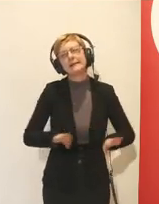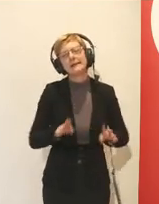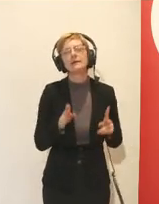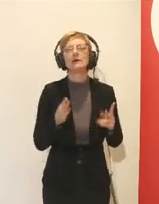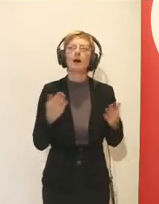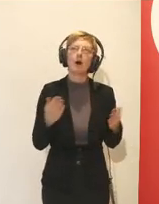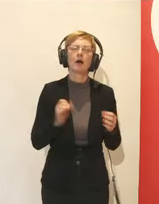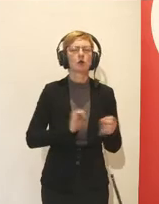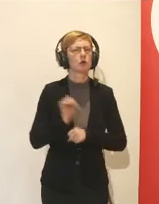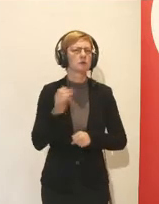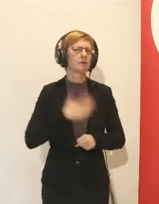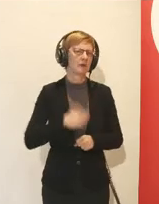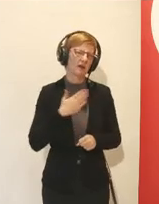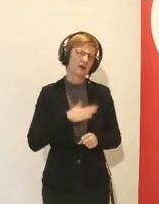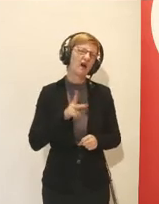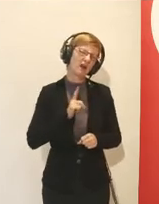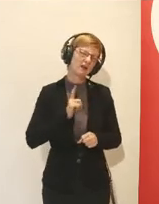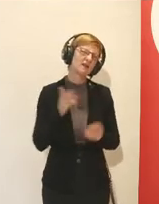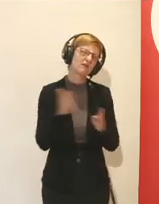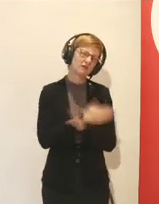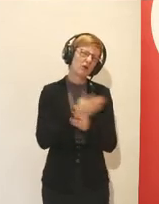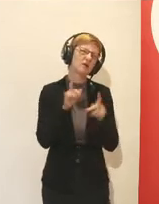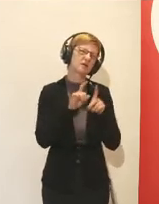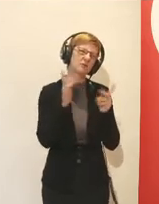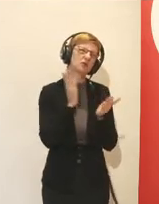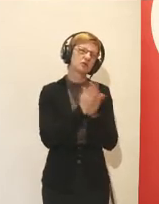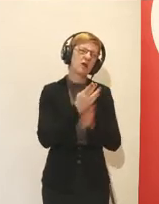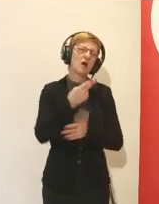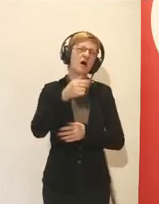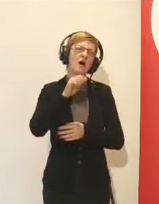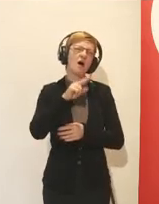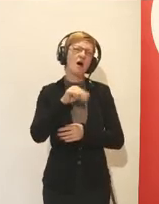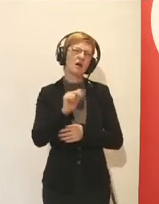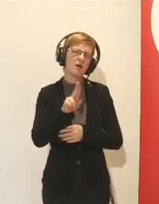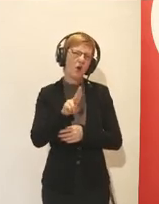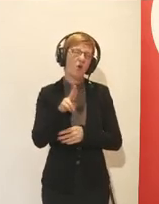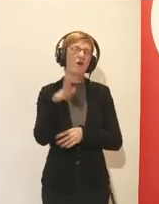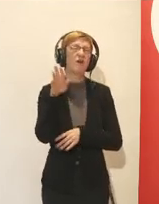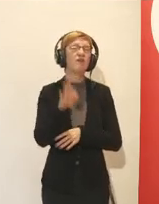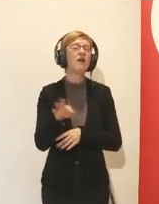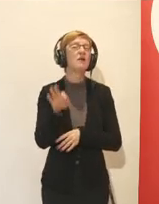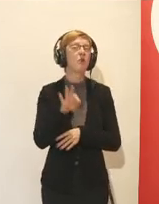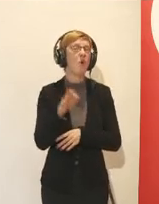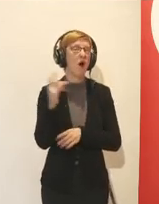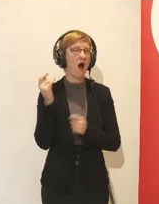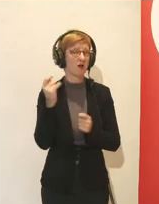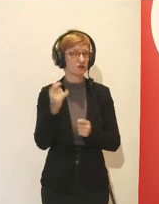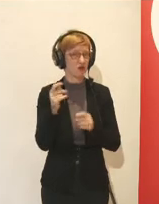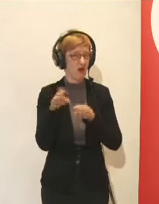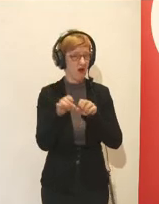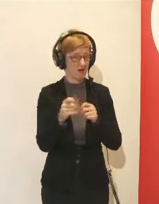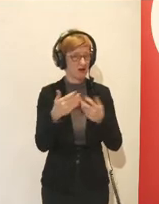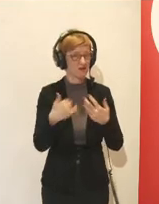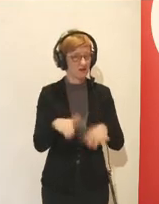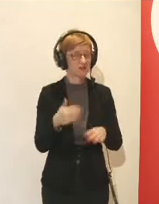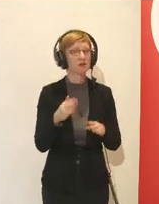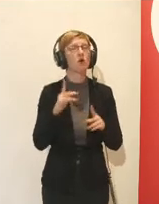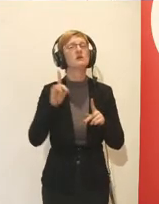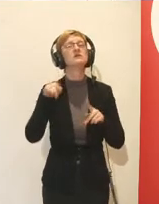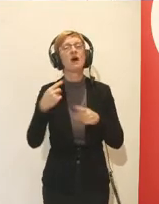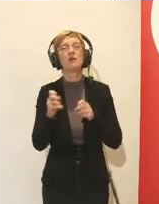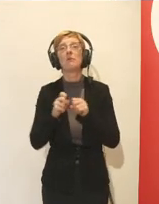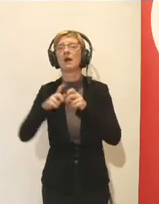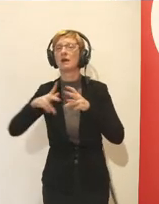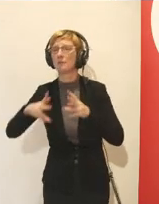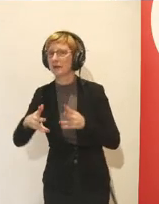hätten vorher schon drüber reden können und sollen und der anschlag in hof war im februar in deutschland wirklich erreicht